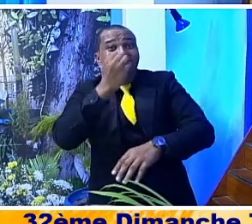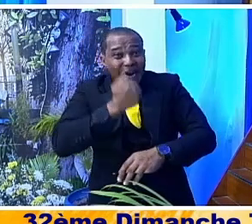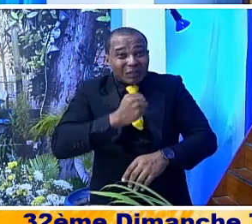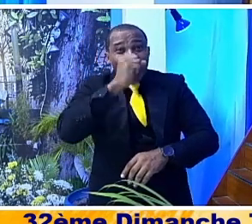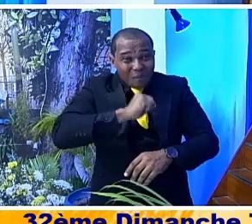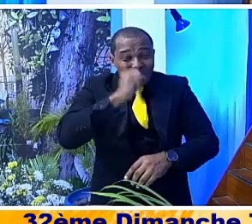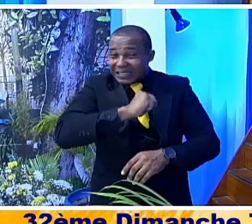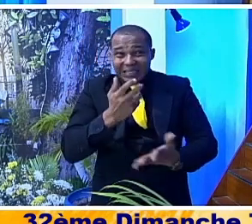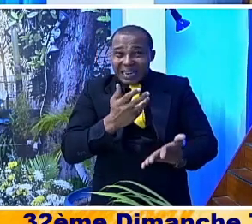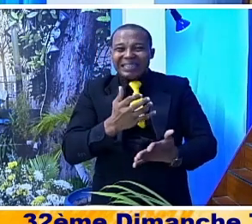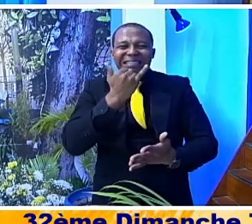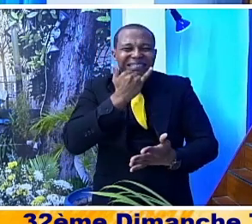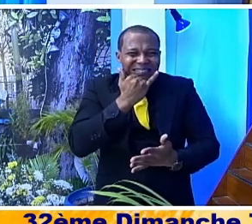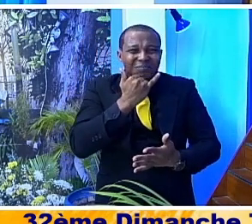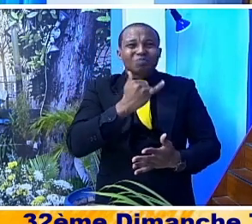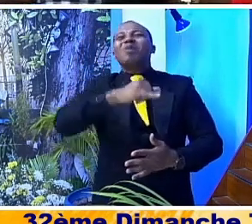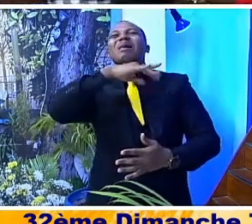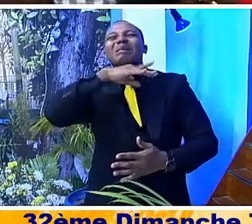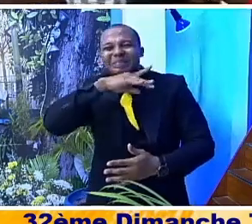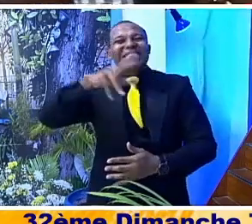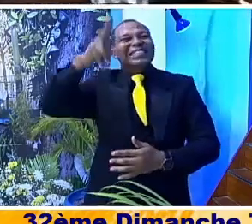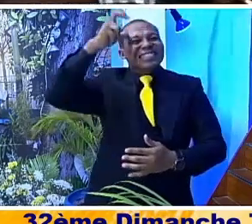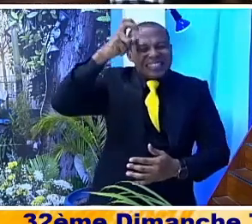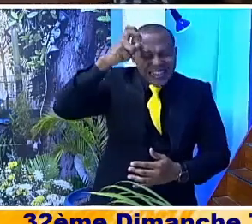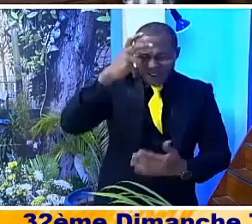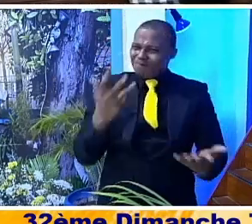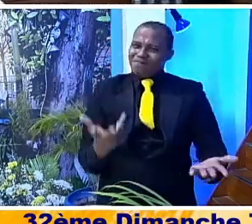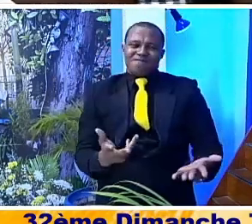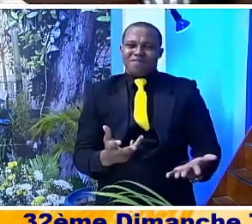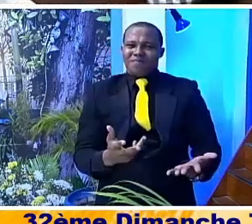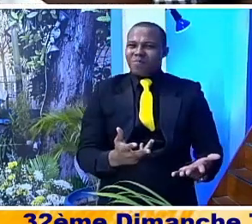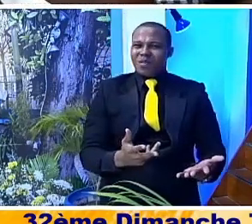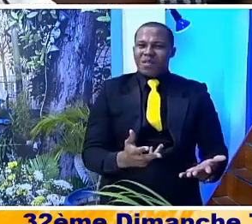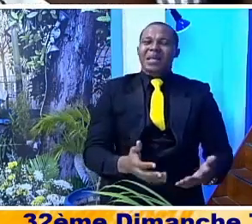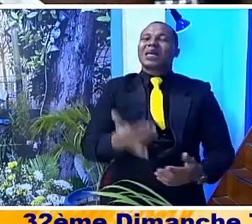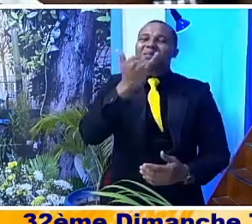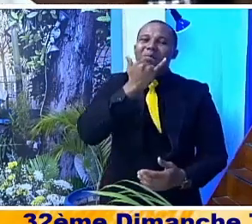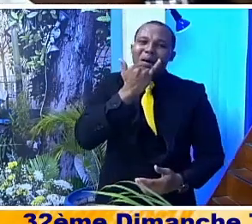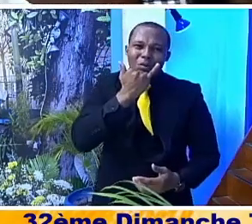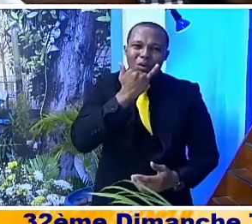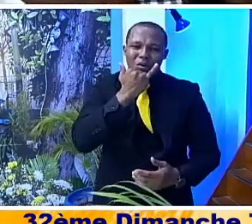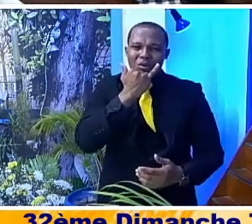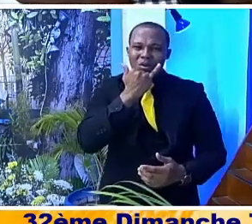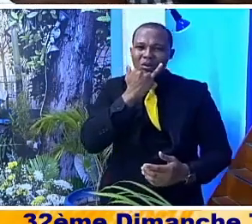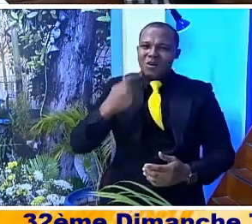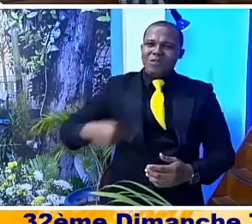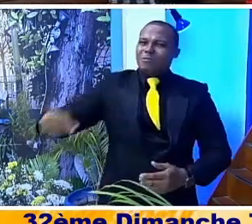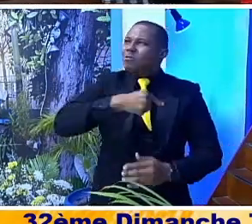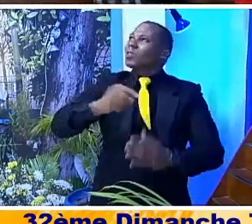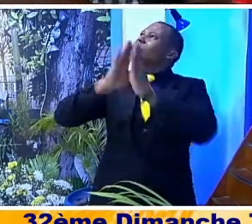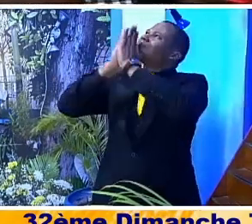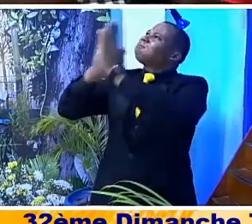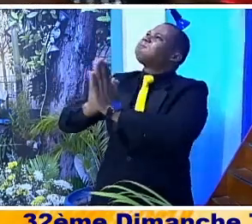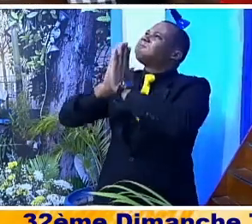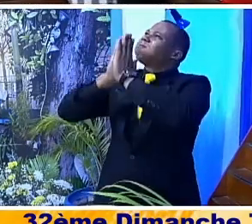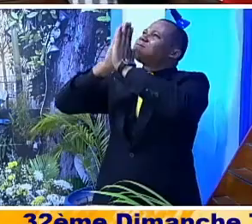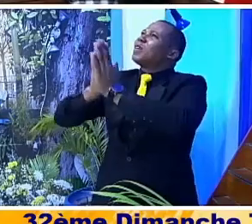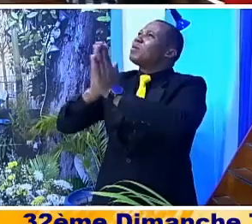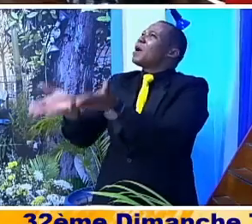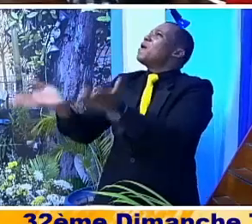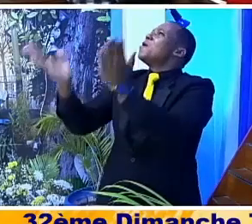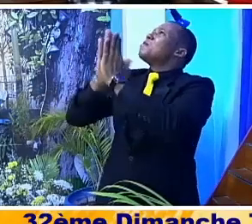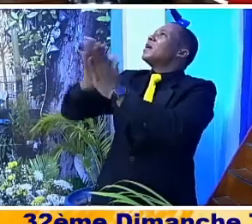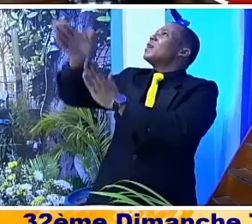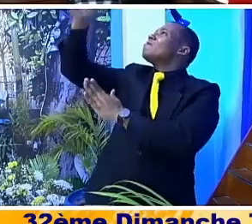le cannibalisme. Faut maximum yo. Je dis ya, on a prié, pour demander bon Dieu aider nous,